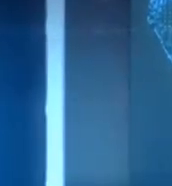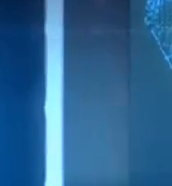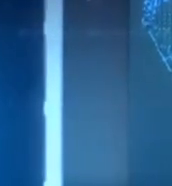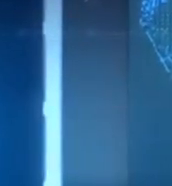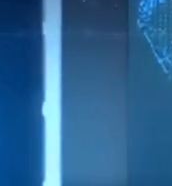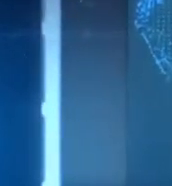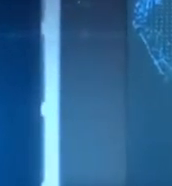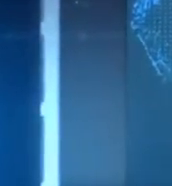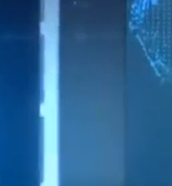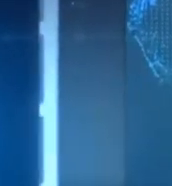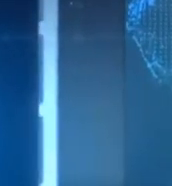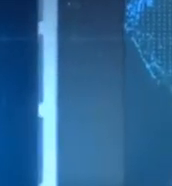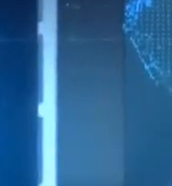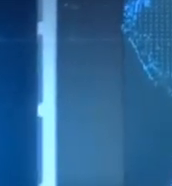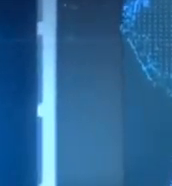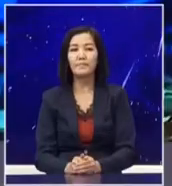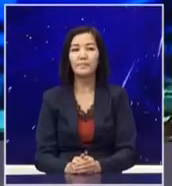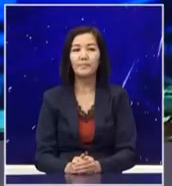телеарнасы.